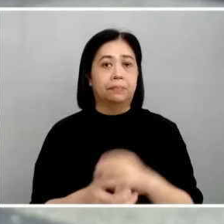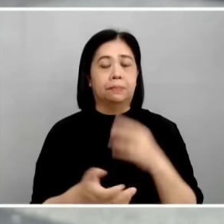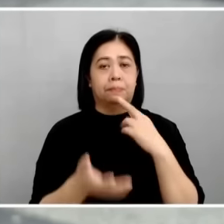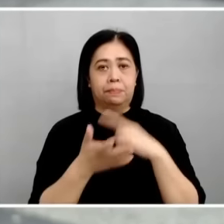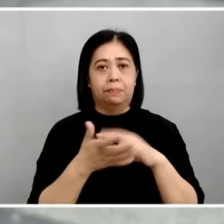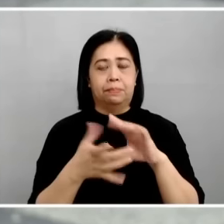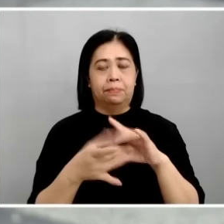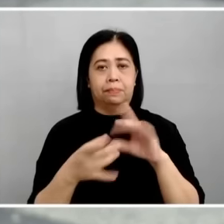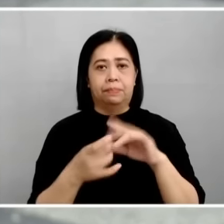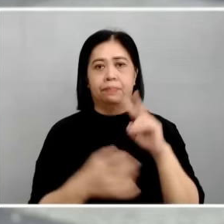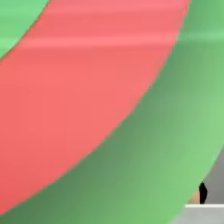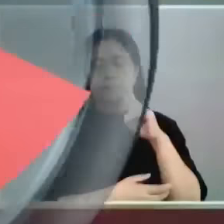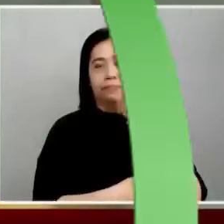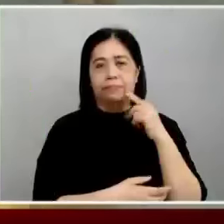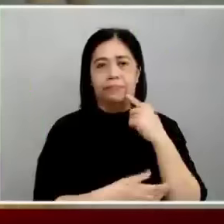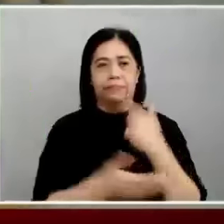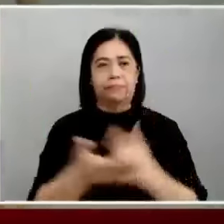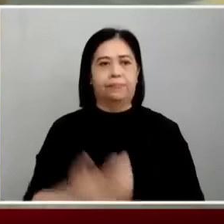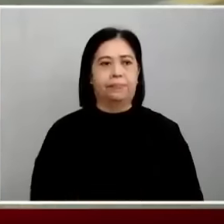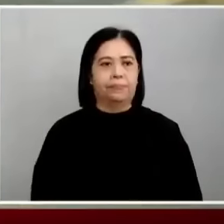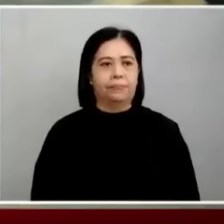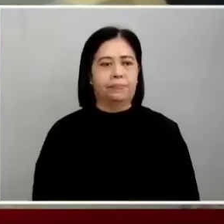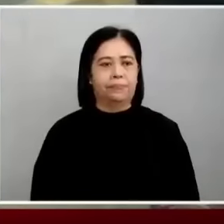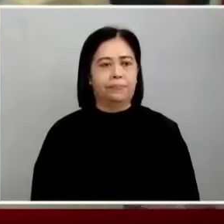Vivian Gulia.